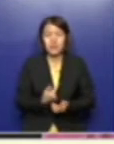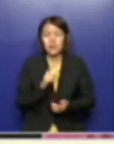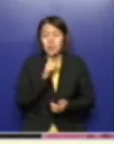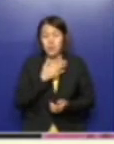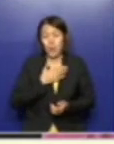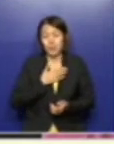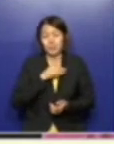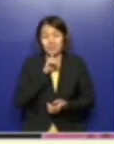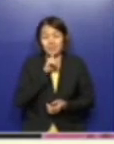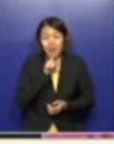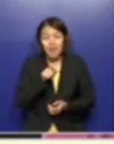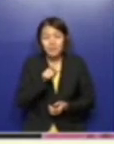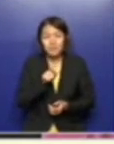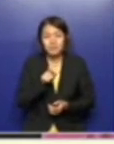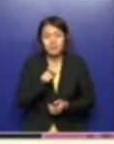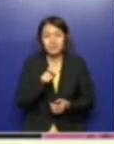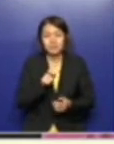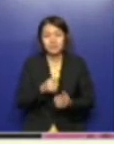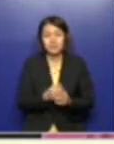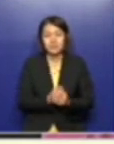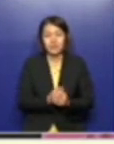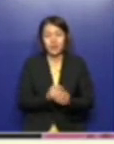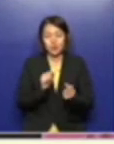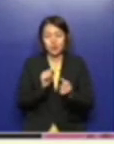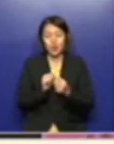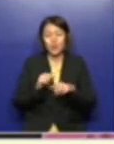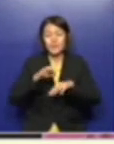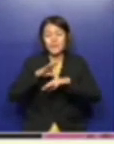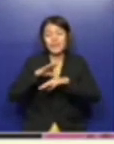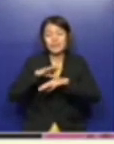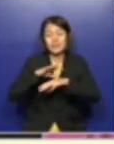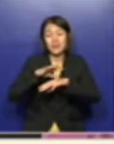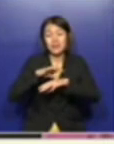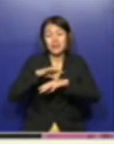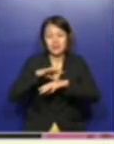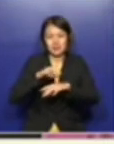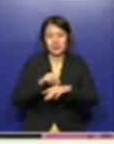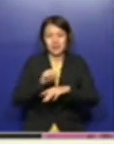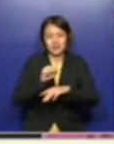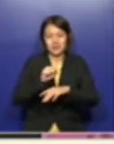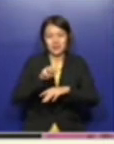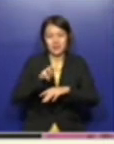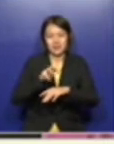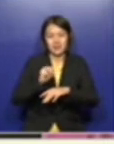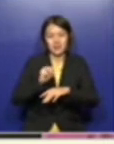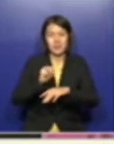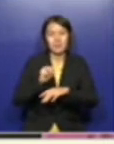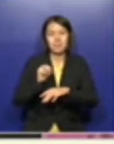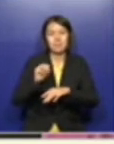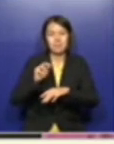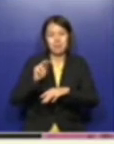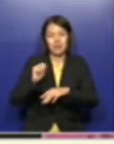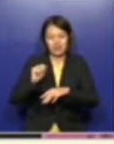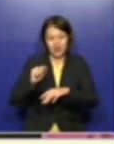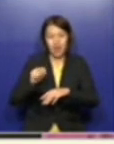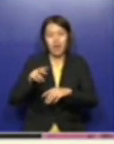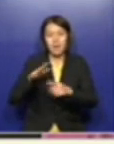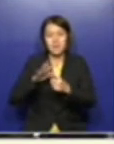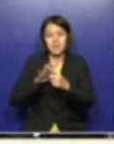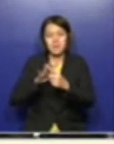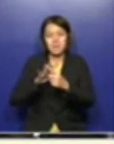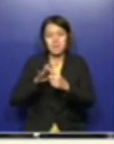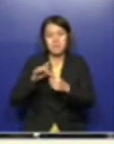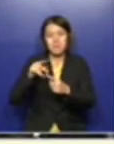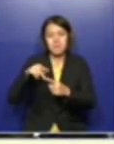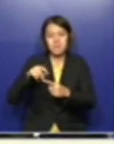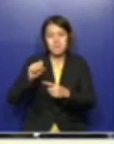เรื่องสมณเพศคือการครองเพศของพระสมณะของพระภิกษุสง